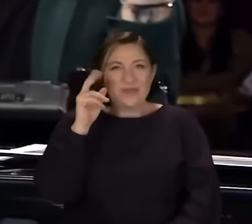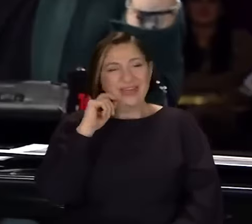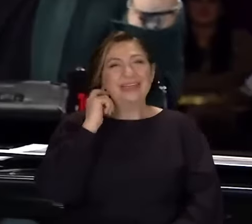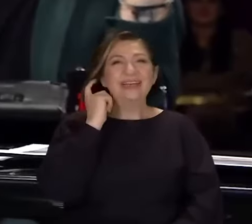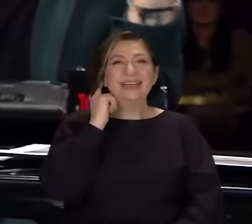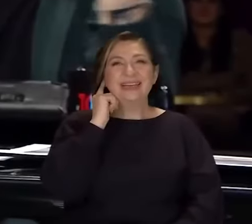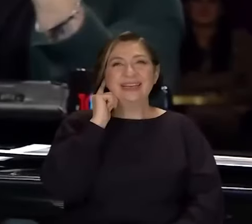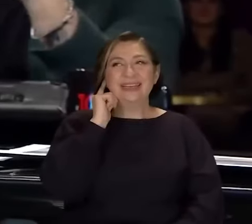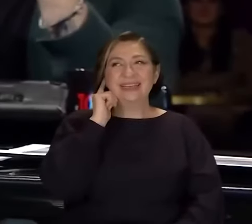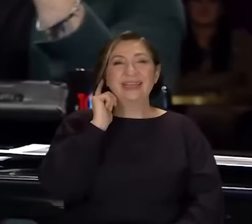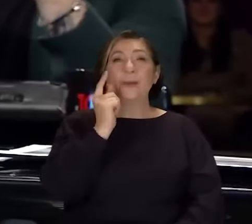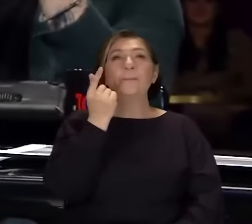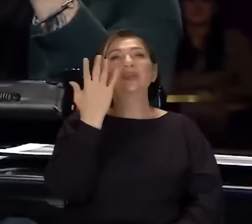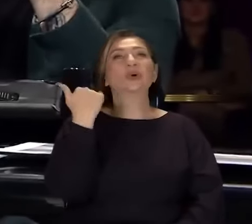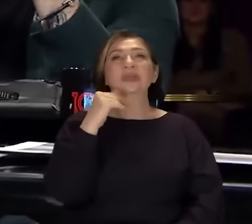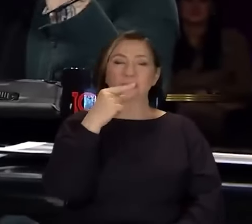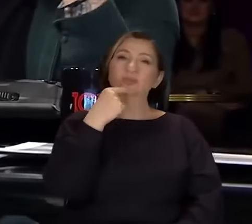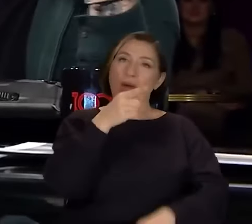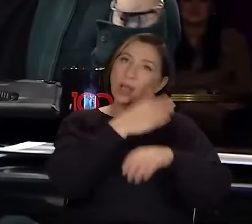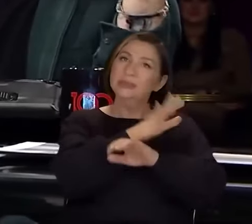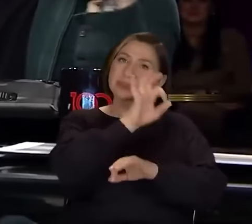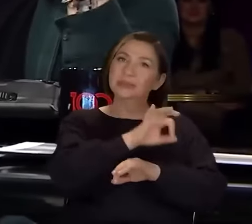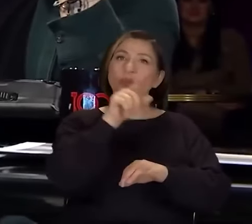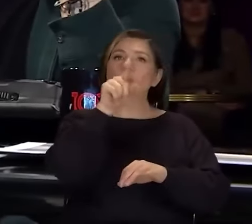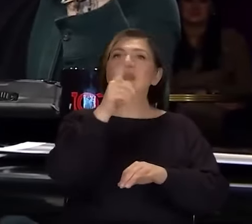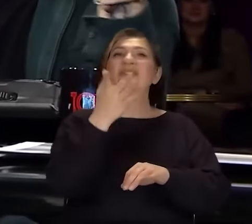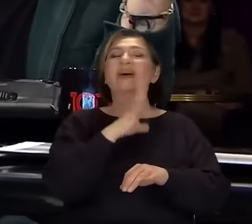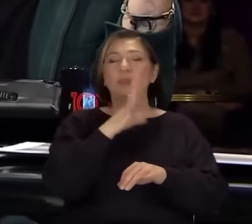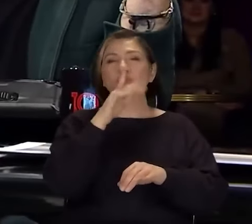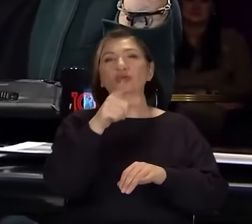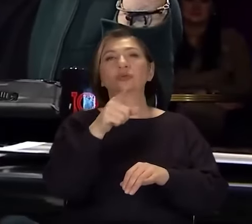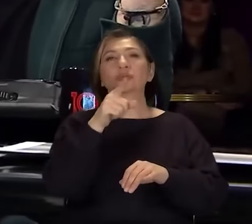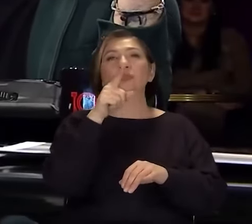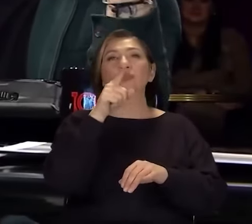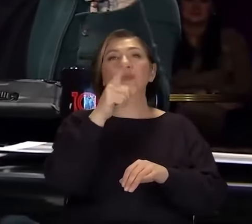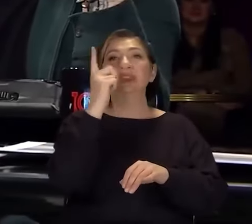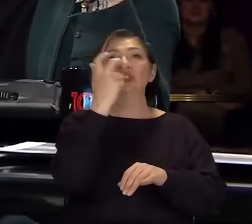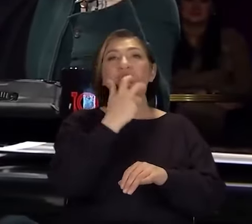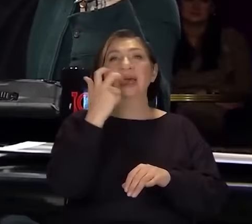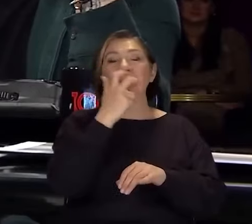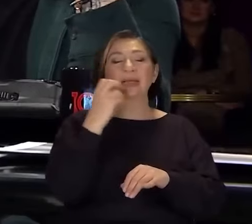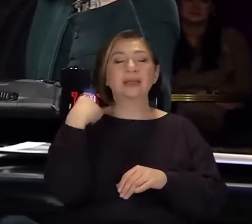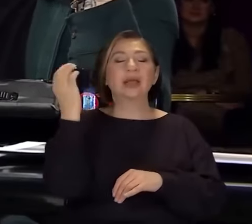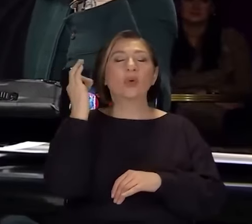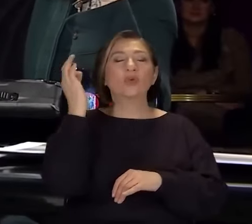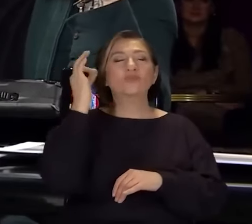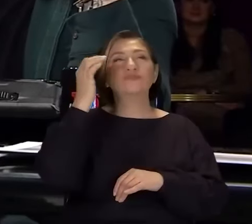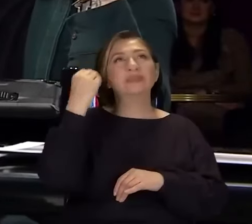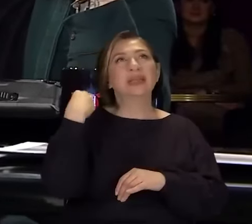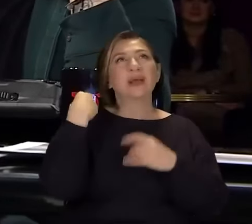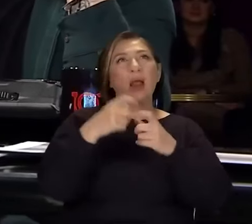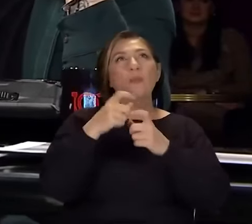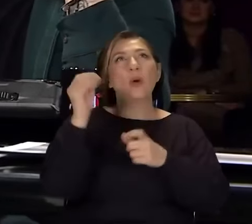Burada şu biraz önceki söylediğinde haklısın ama burada şöyle bir durum var. Burada bir şarkı dinliyordum yeni